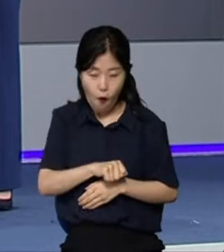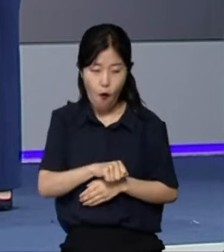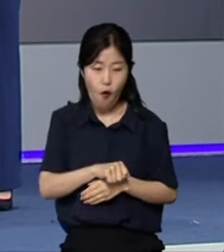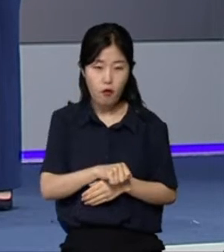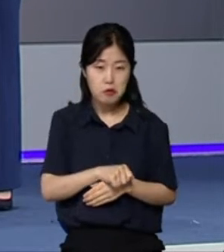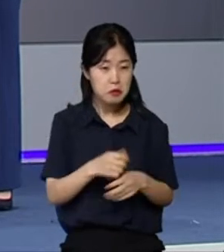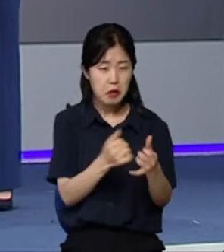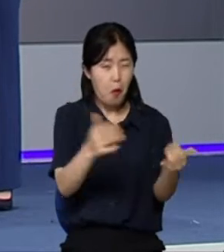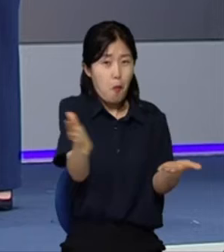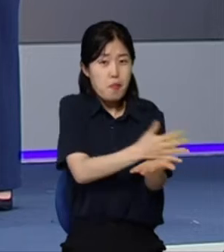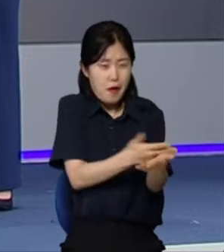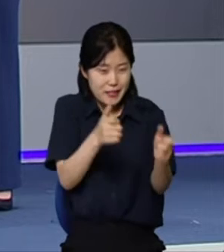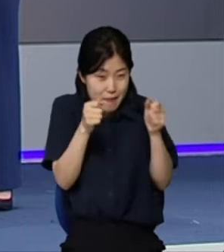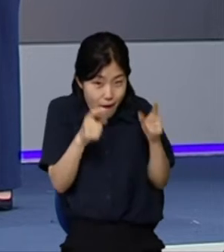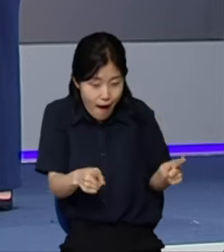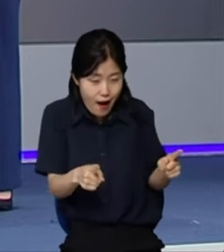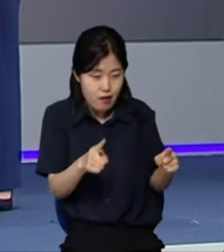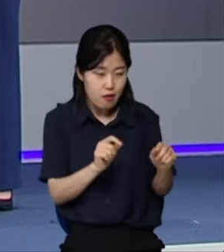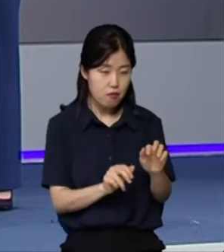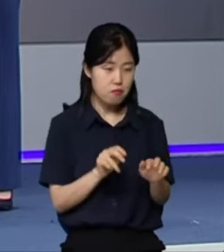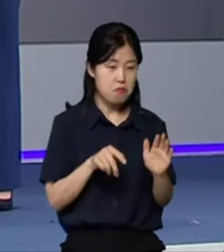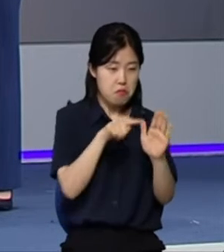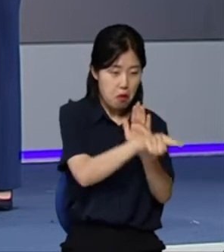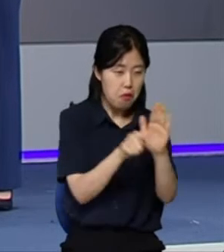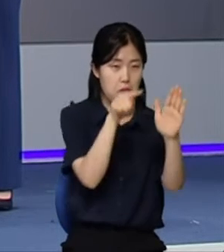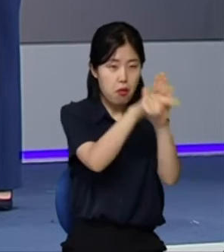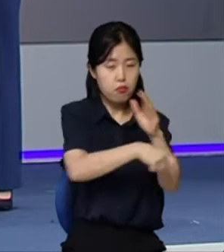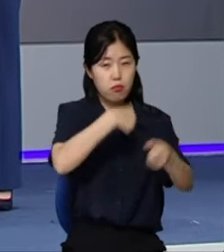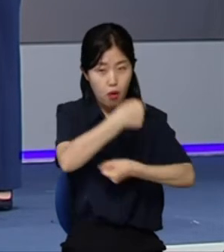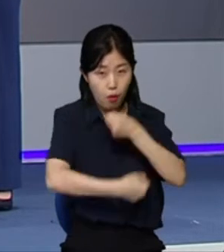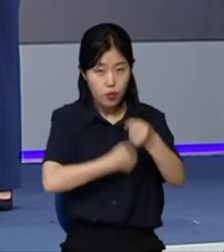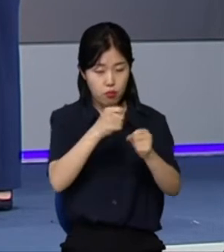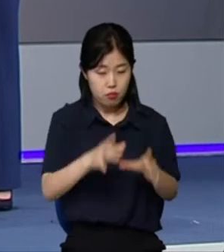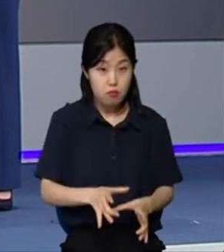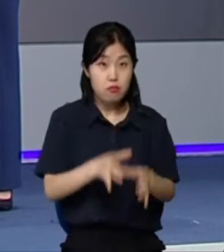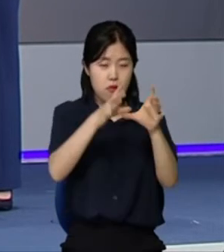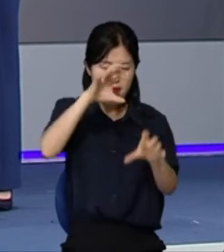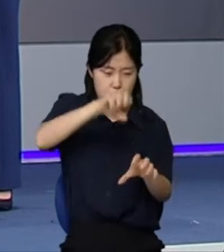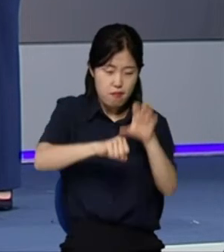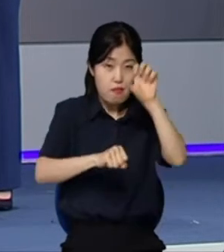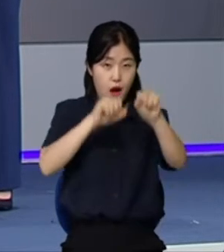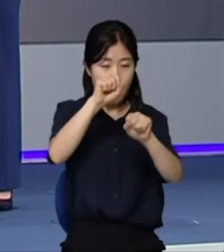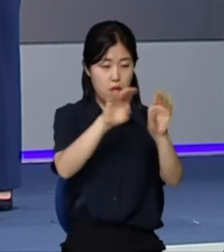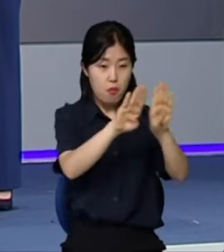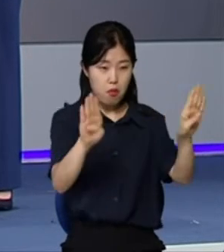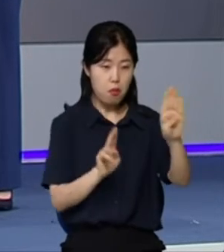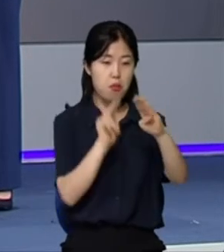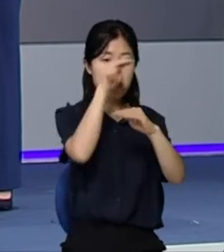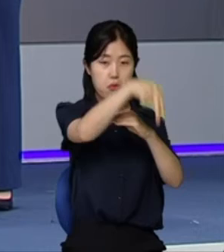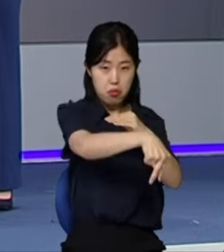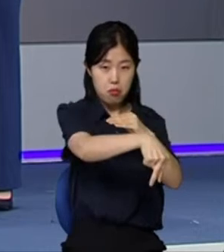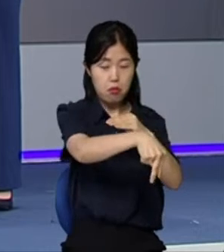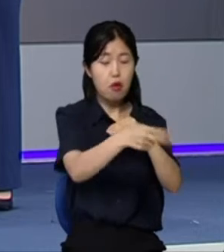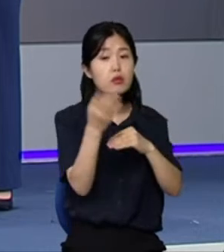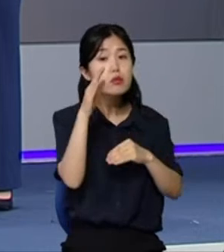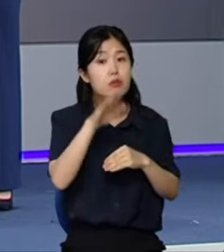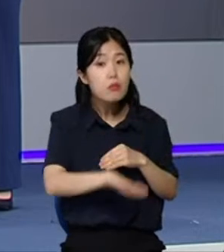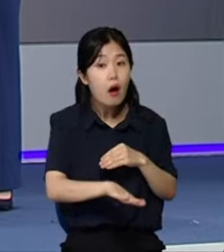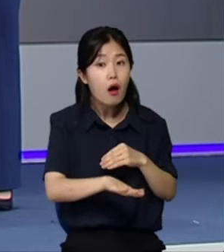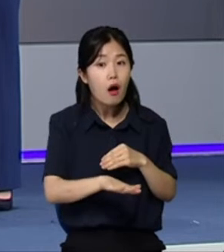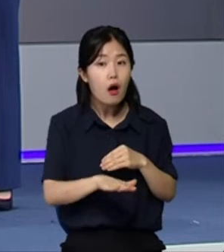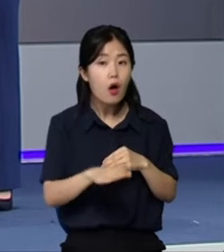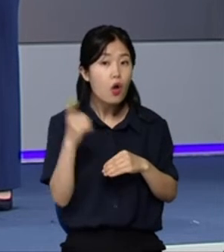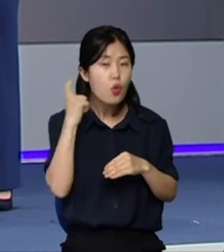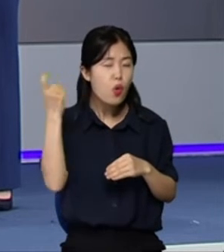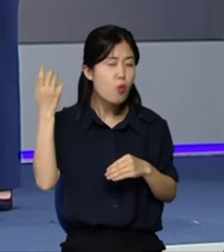자유롭게 두 공간을 뽑았습니다 대 수통을 타고 창문을 통해 건물에 침입해 찜한 보안장치